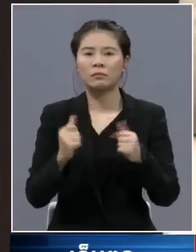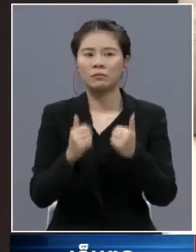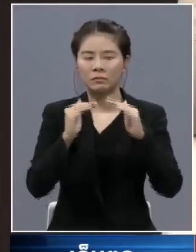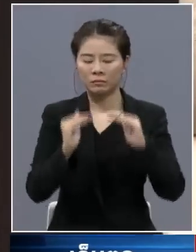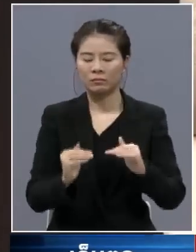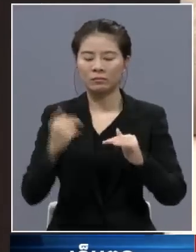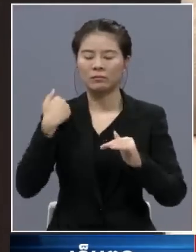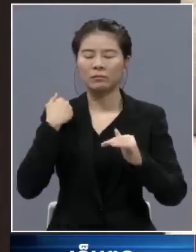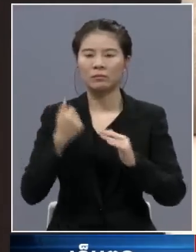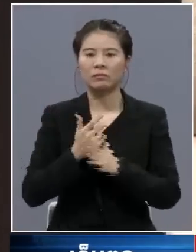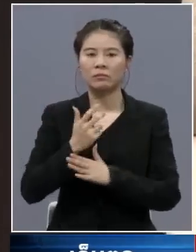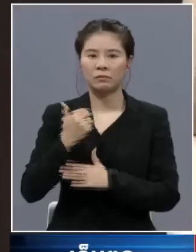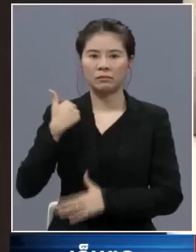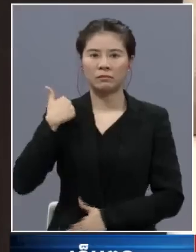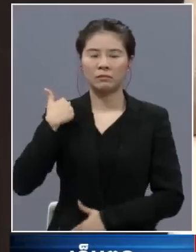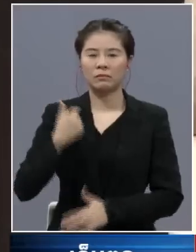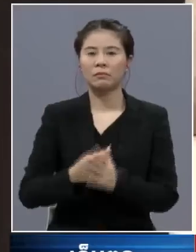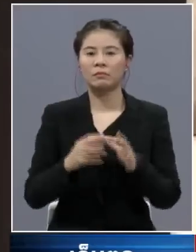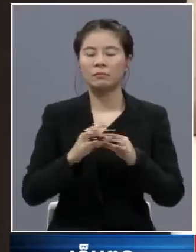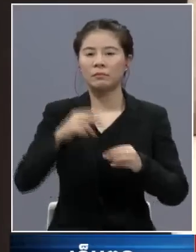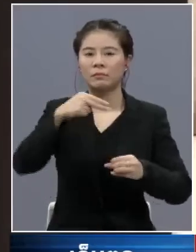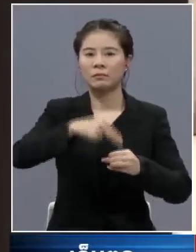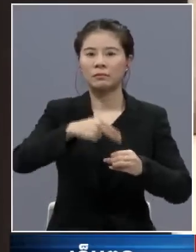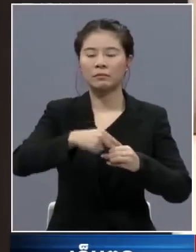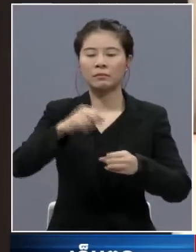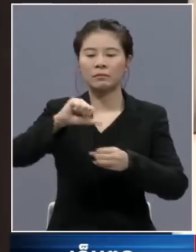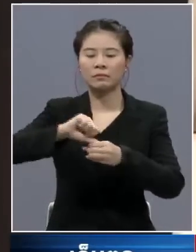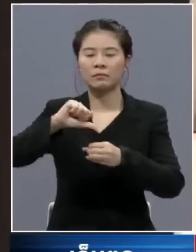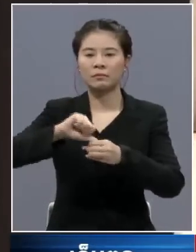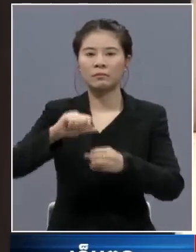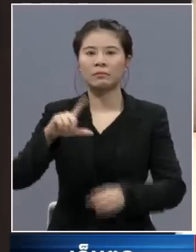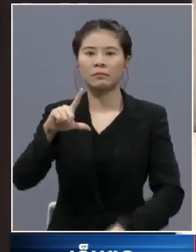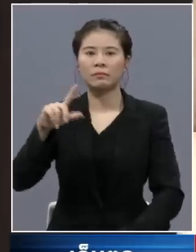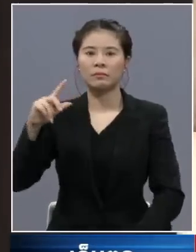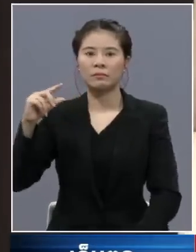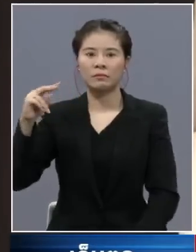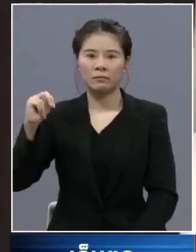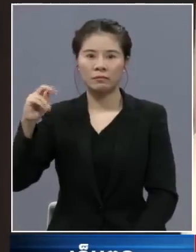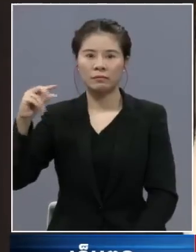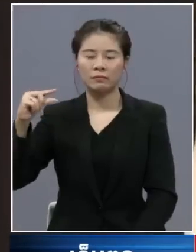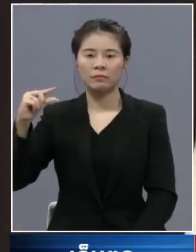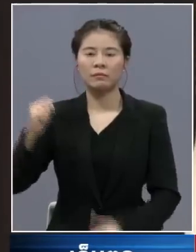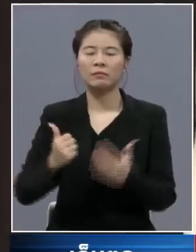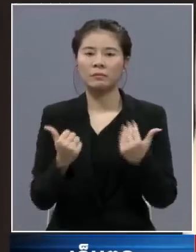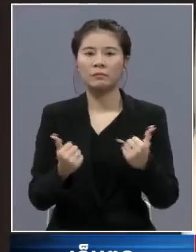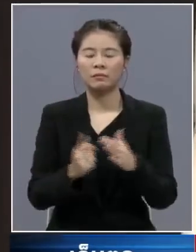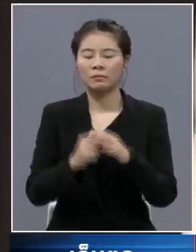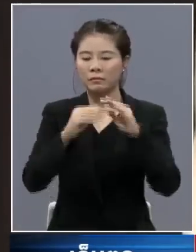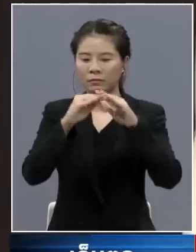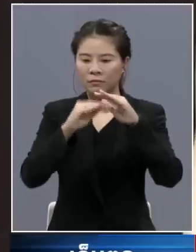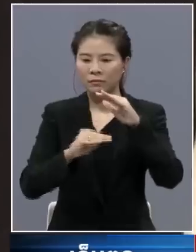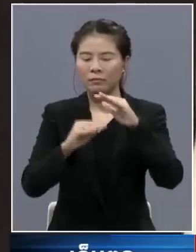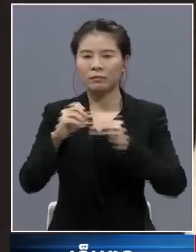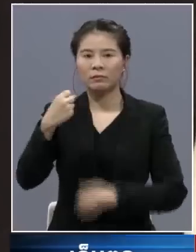หมายถึงว่าราคาอาจจะลดลงทั้งน้ำมันและก็ก๊าซธรรมชาติเหลวหรือ LNG ตอนนี้อยู่ที่ประมาณ 10.5